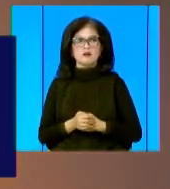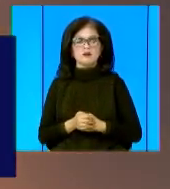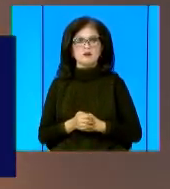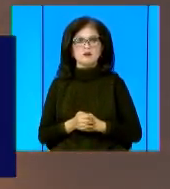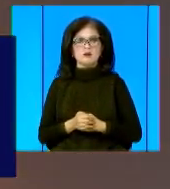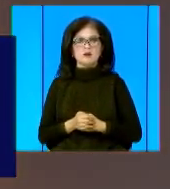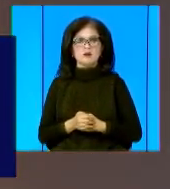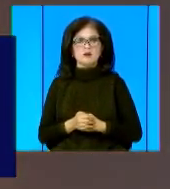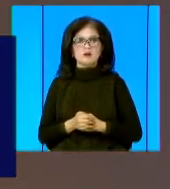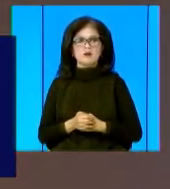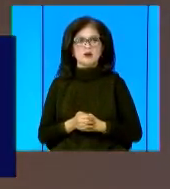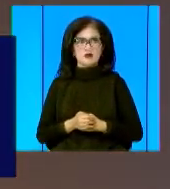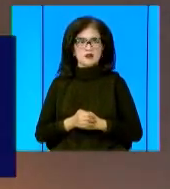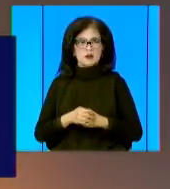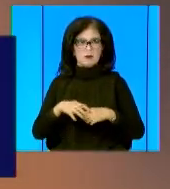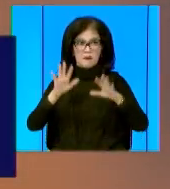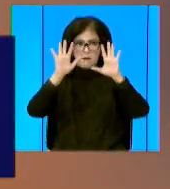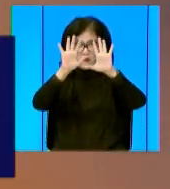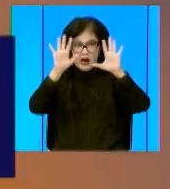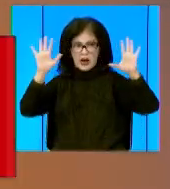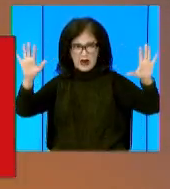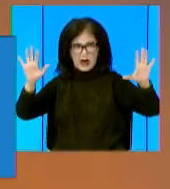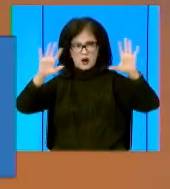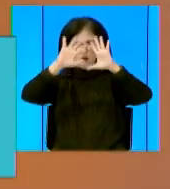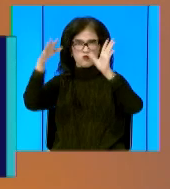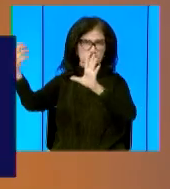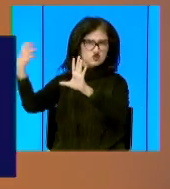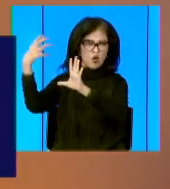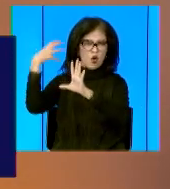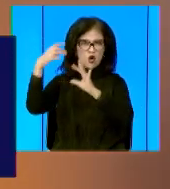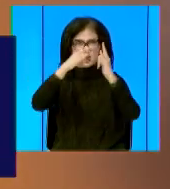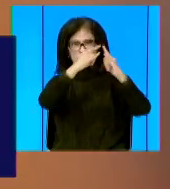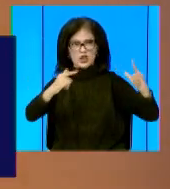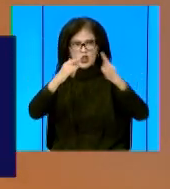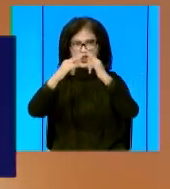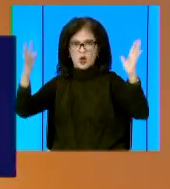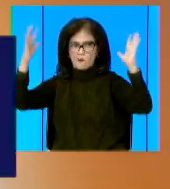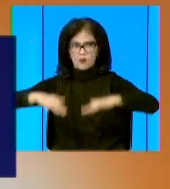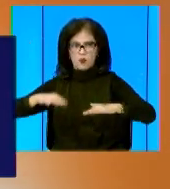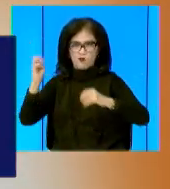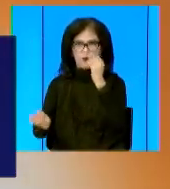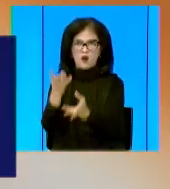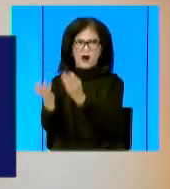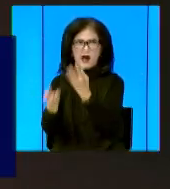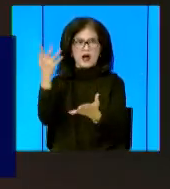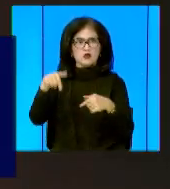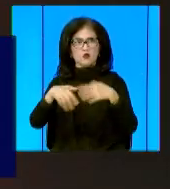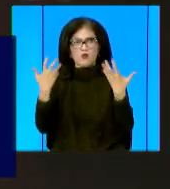Sejumlah properti konser seperti pagar, sound system, kursi hingga sebagian tenda dirusak dan dibakar penonton di panggung